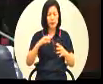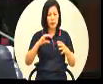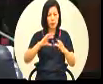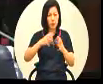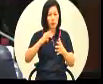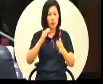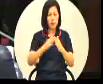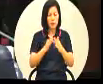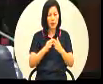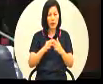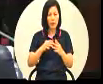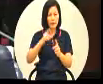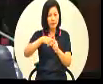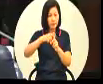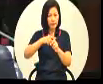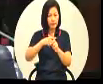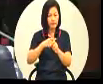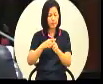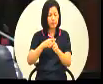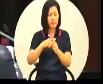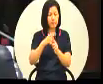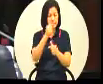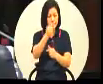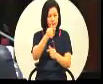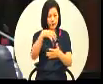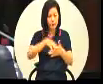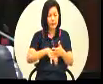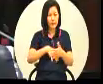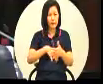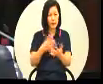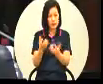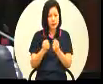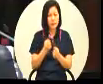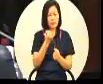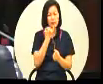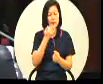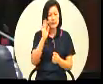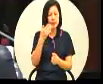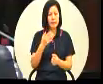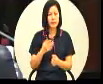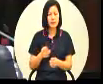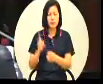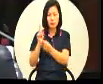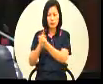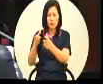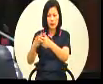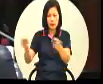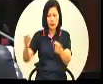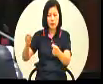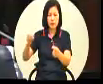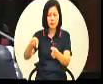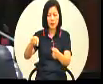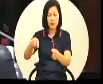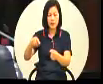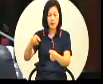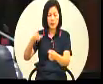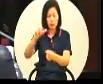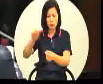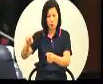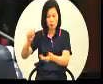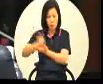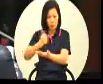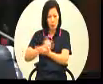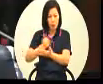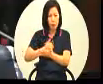标准值以内他是可以接受的，但是安台湾对日本进口食品的依赖度非常之高，